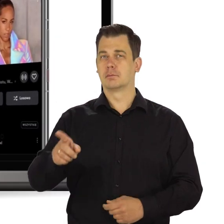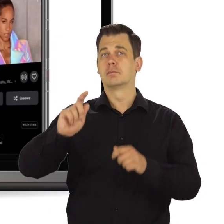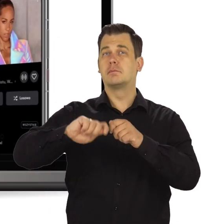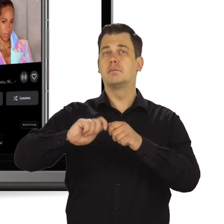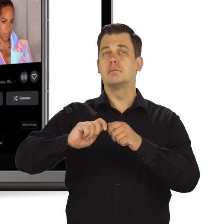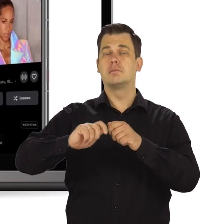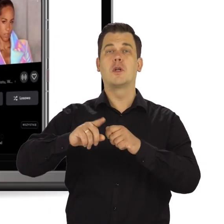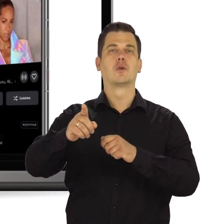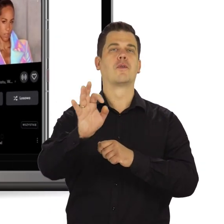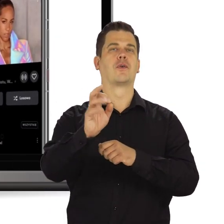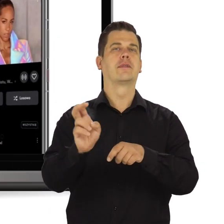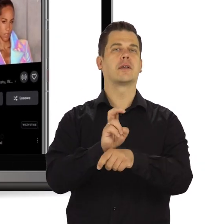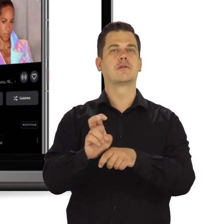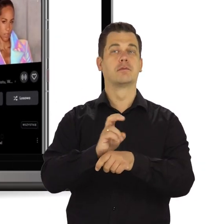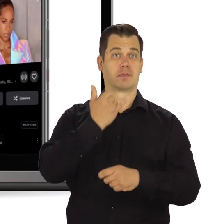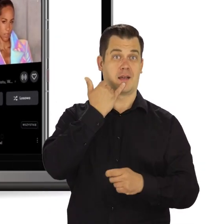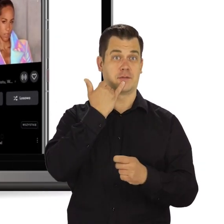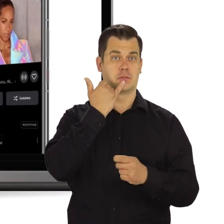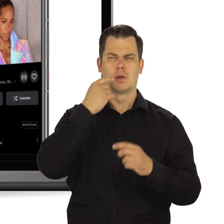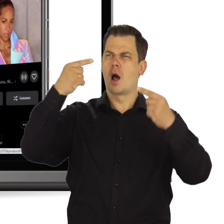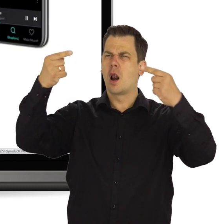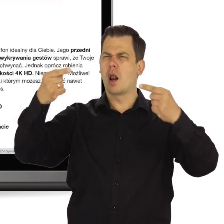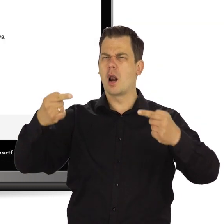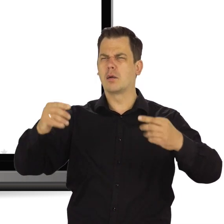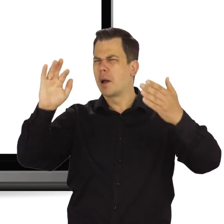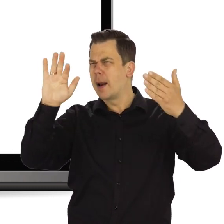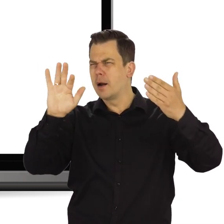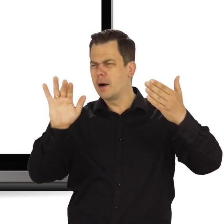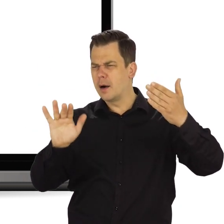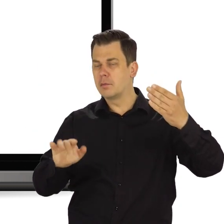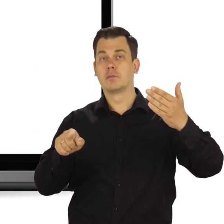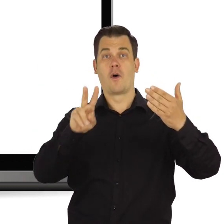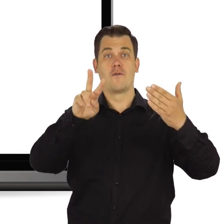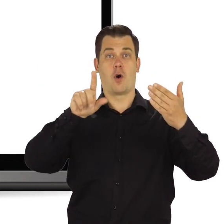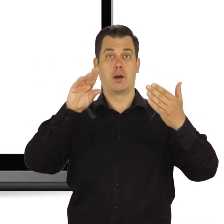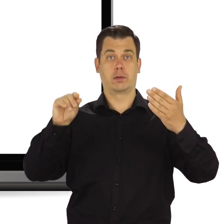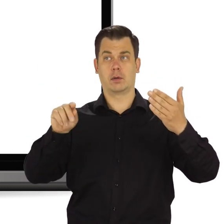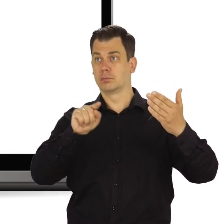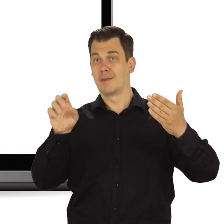Zajrzyj też do specyfikacji technicznej swojego smartfona. Szukaj informacji o Voltę.